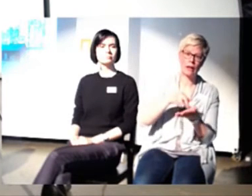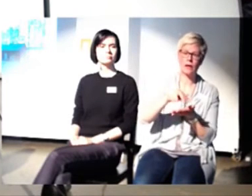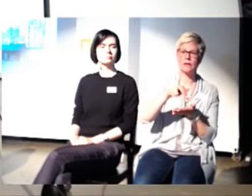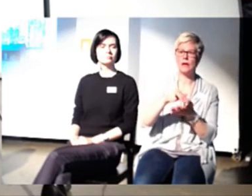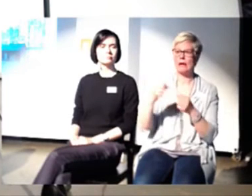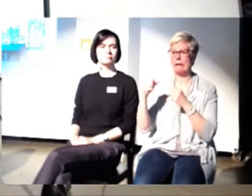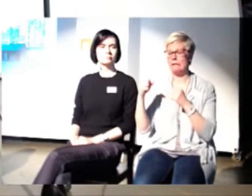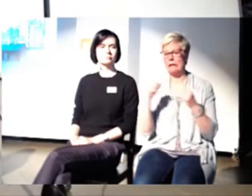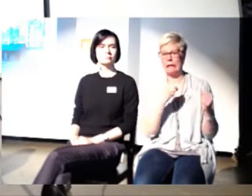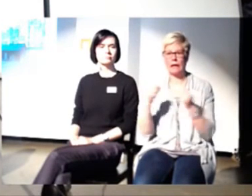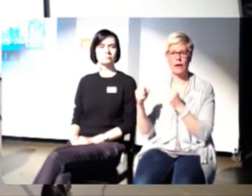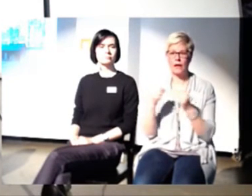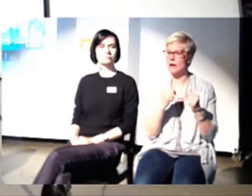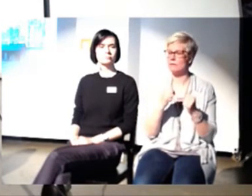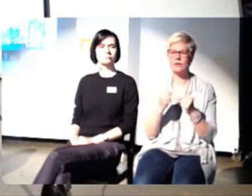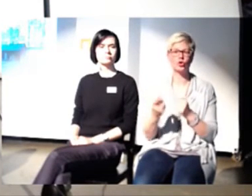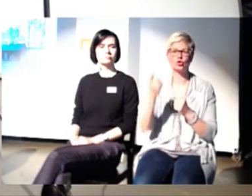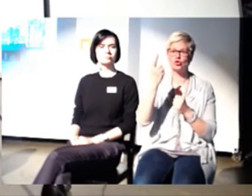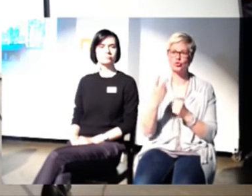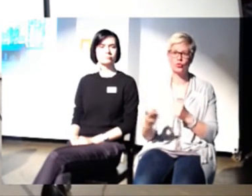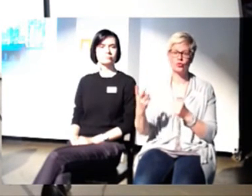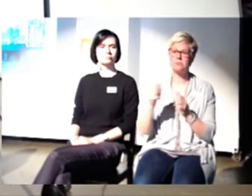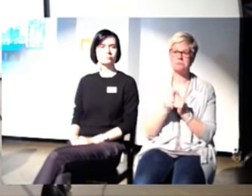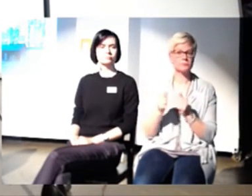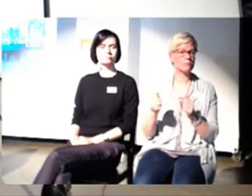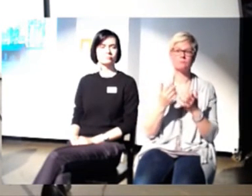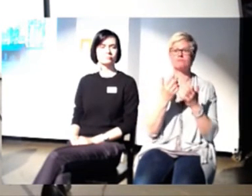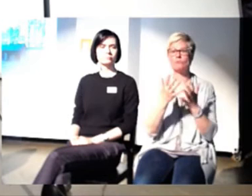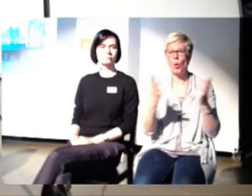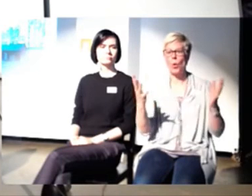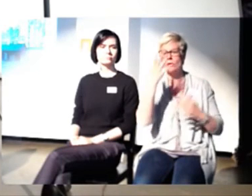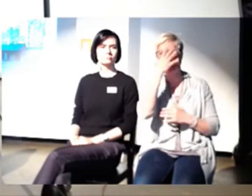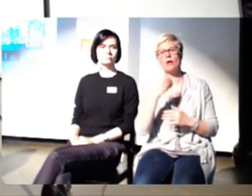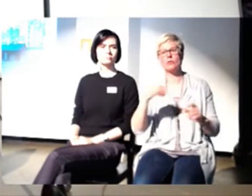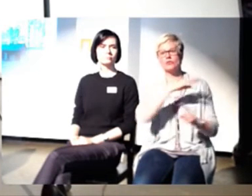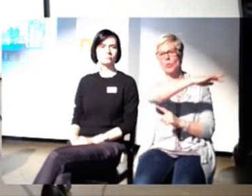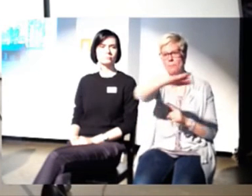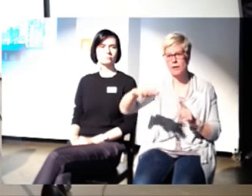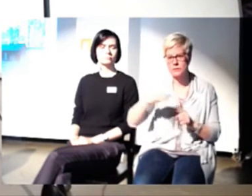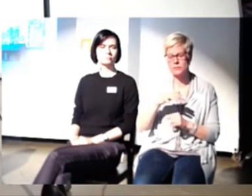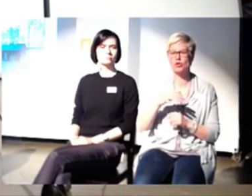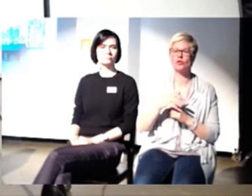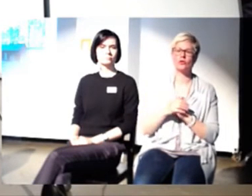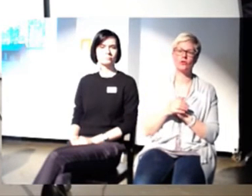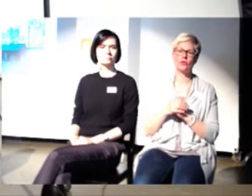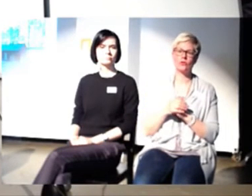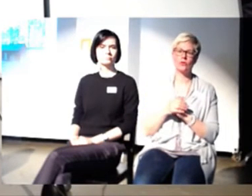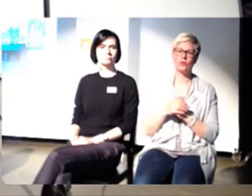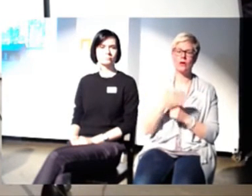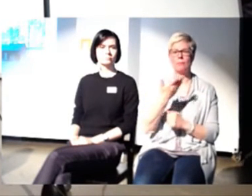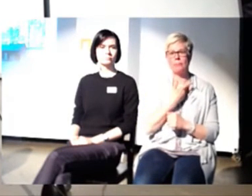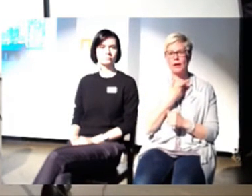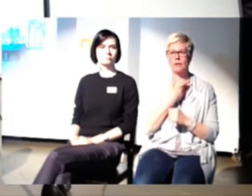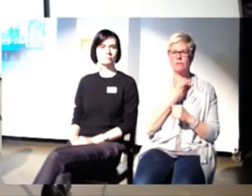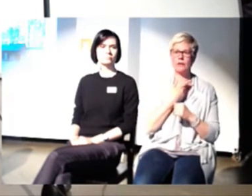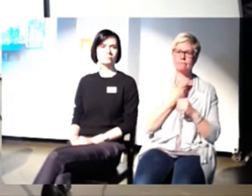täällä liikkuu. Mutta noin muuten niin tämä on hyvin tämmöinen luonnonkaunis ympäristö myös ja paljon on peuroja ja